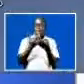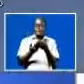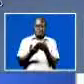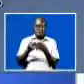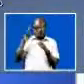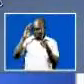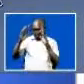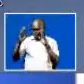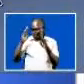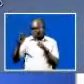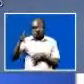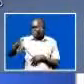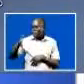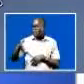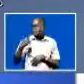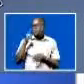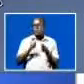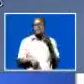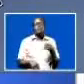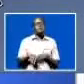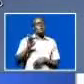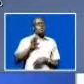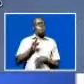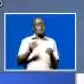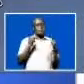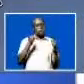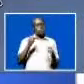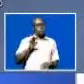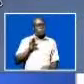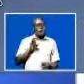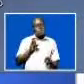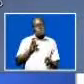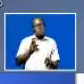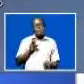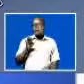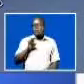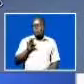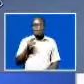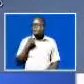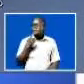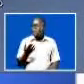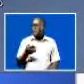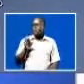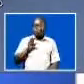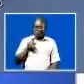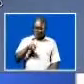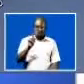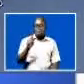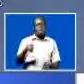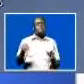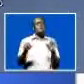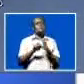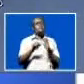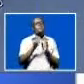Shikamo. Marahabani. Leo tunazungumzia mwanamke, kwa sababu tunaona kuwa mwanamke amesemekana kuwa sumu.